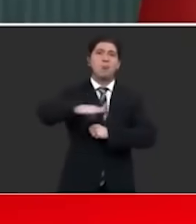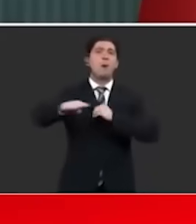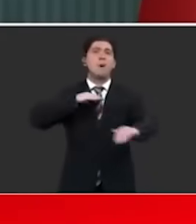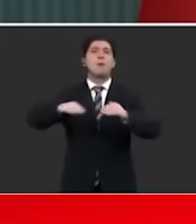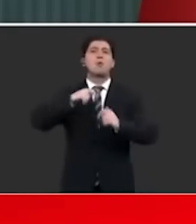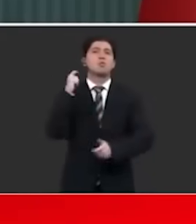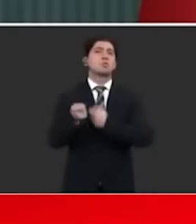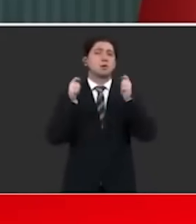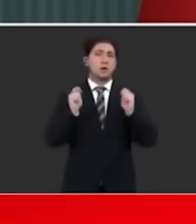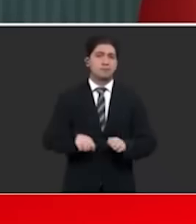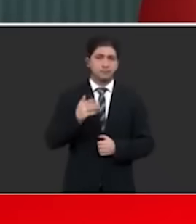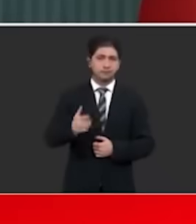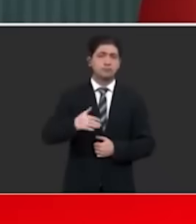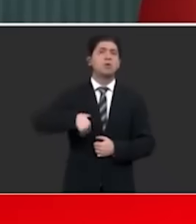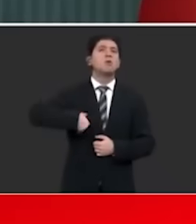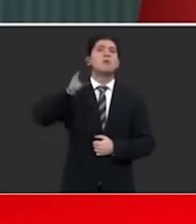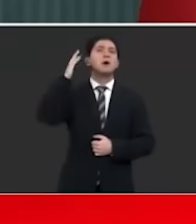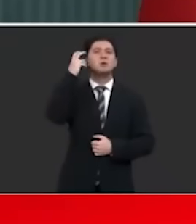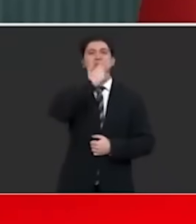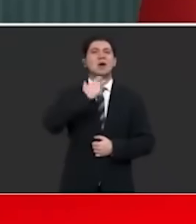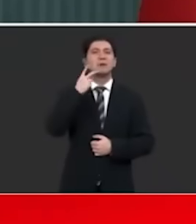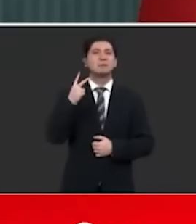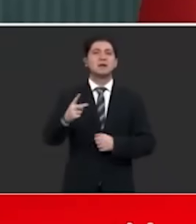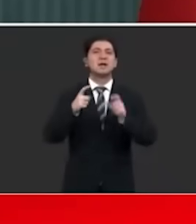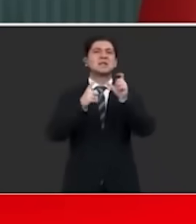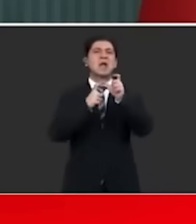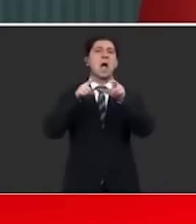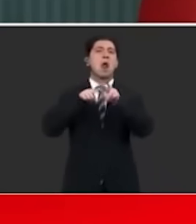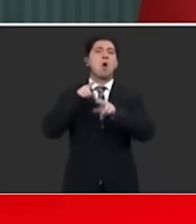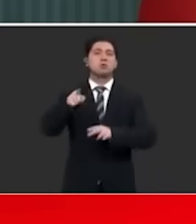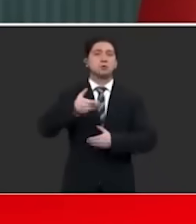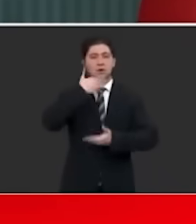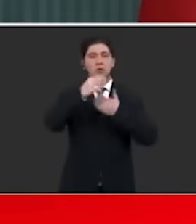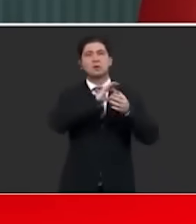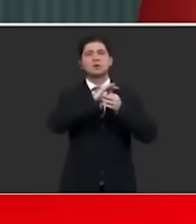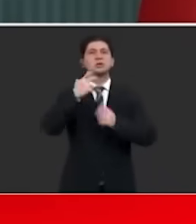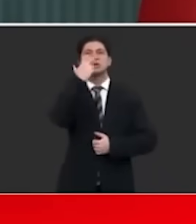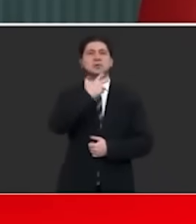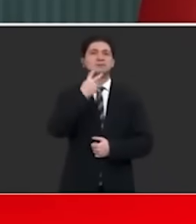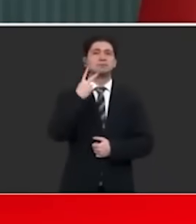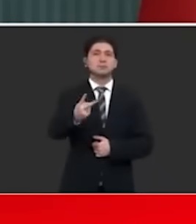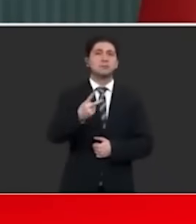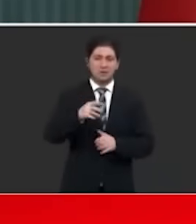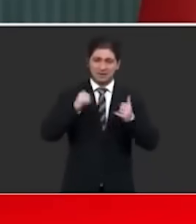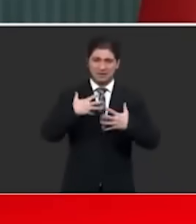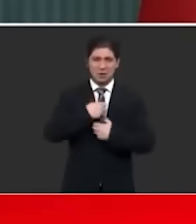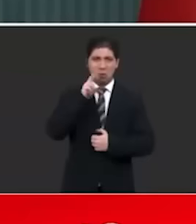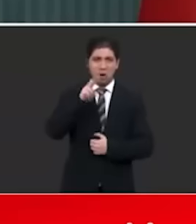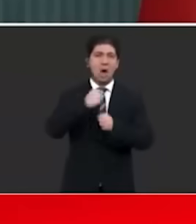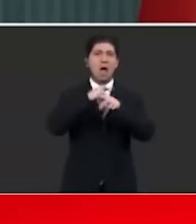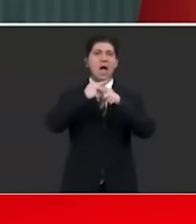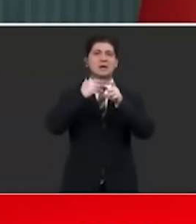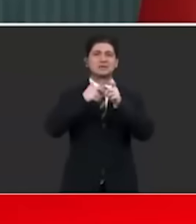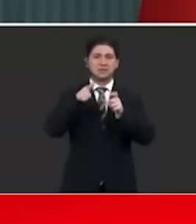Üstad Sezai Karakoç'un şu mısralarında anlattığı vahşet tablosu Gazze'de